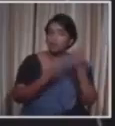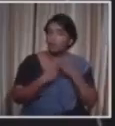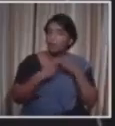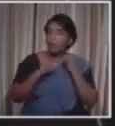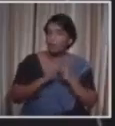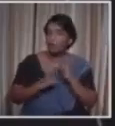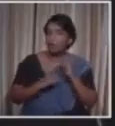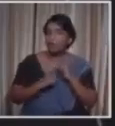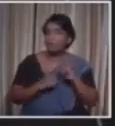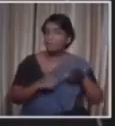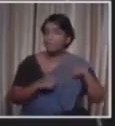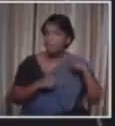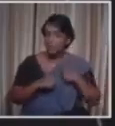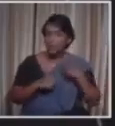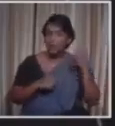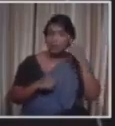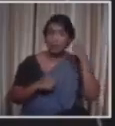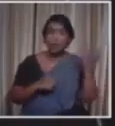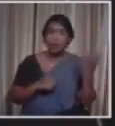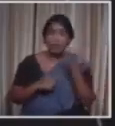मुखद गलंगुर